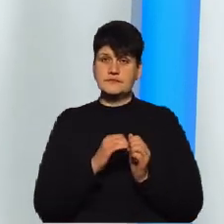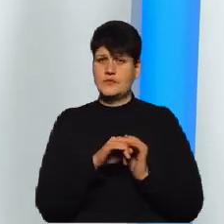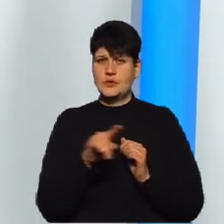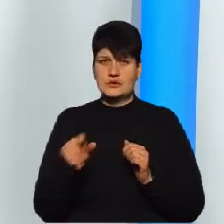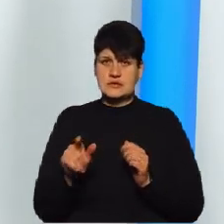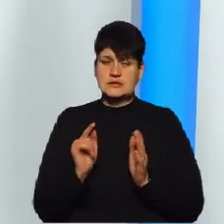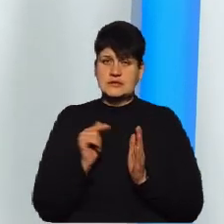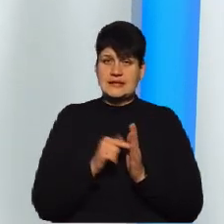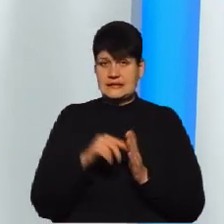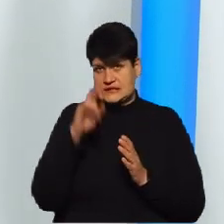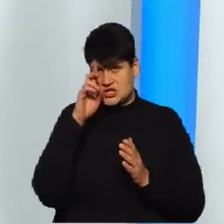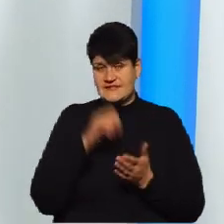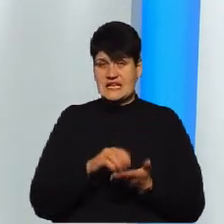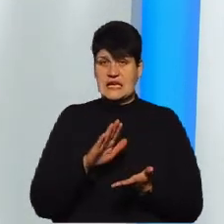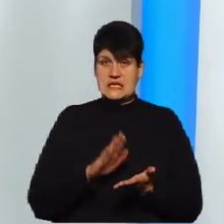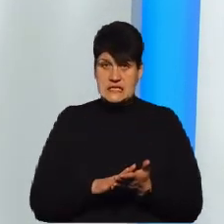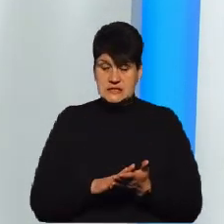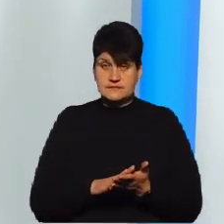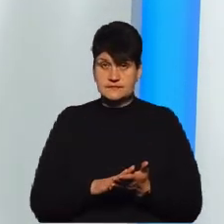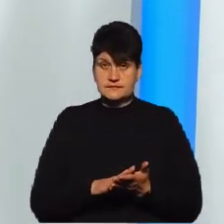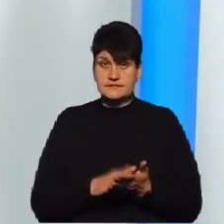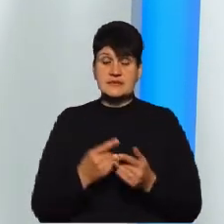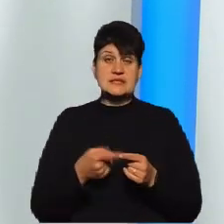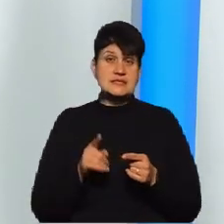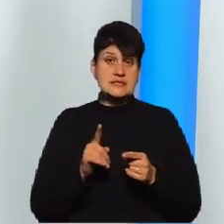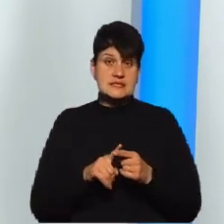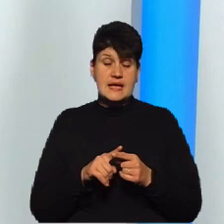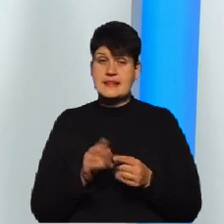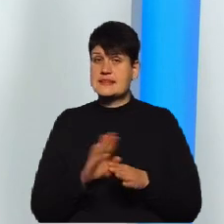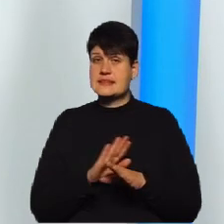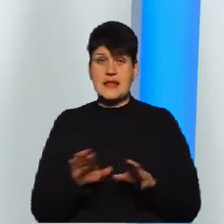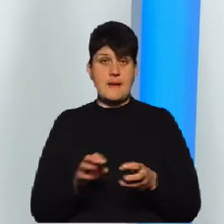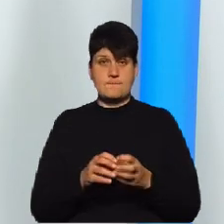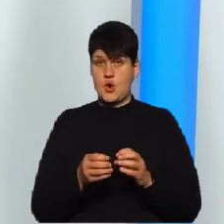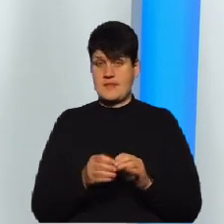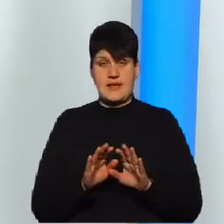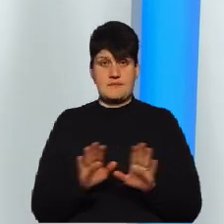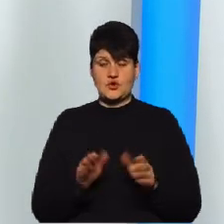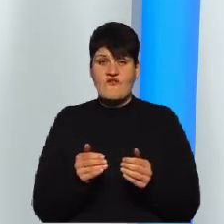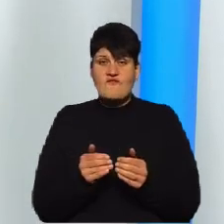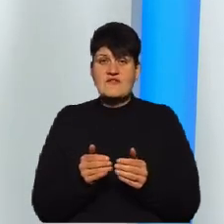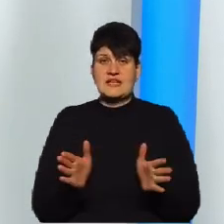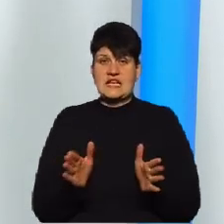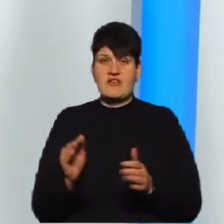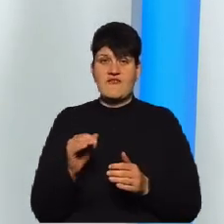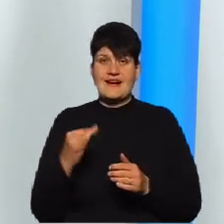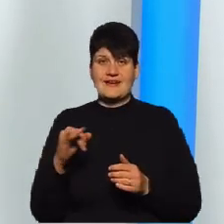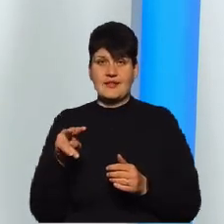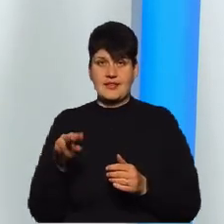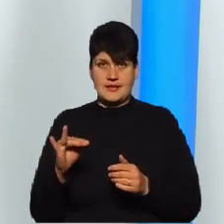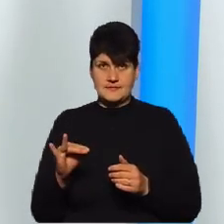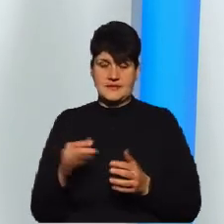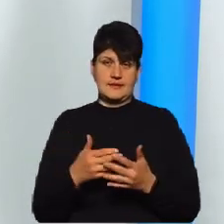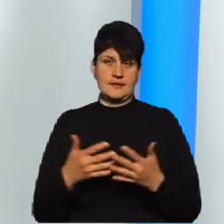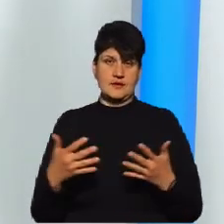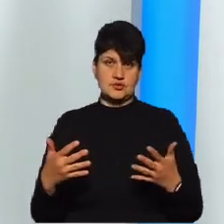державний реєстр лікарського засобу. Це абсолютно, знову ж таки, не проблемно, відкриті файли і так далі.